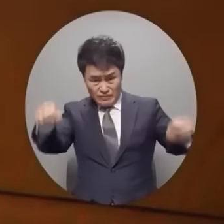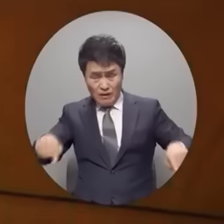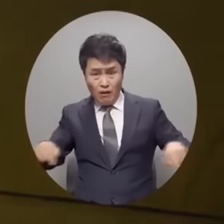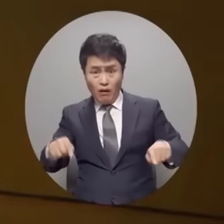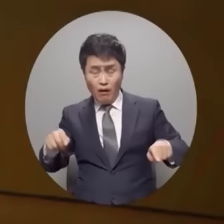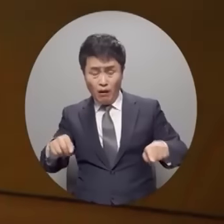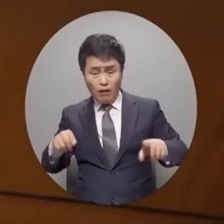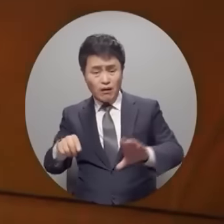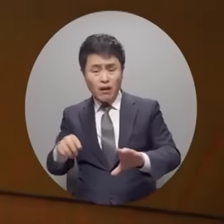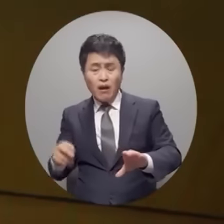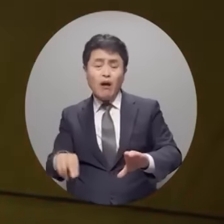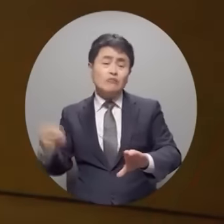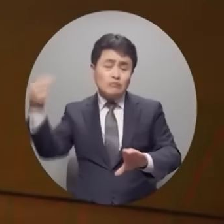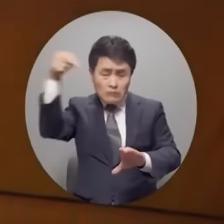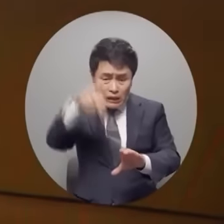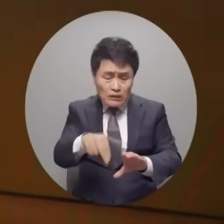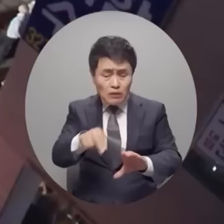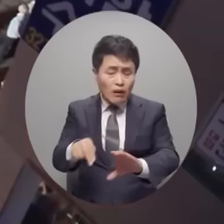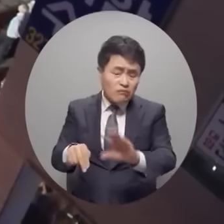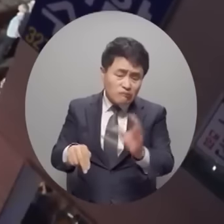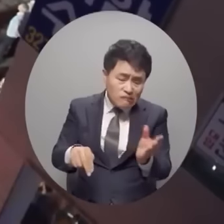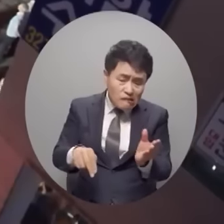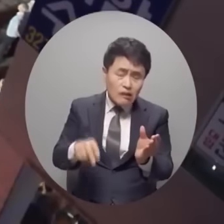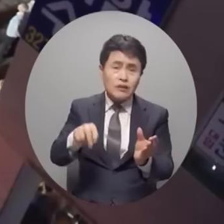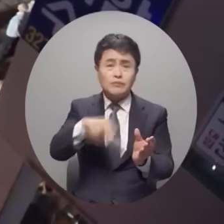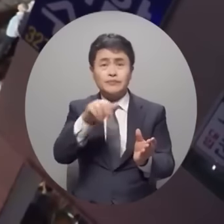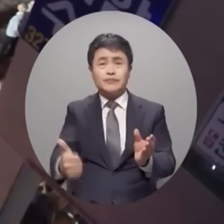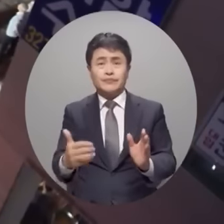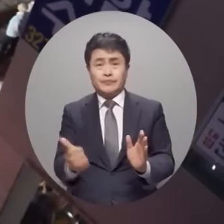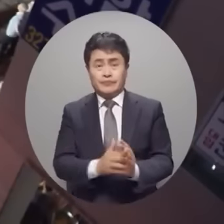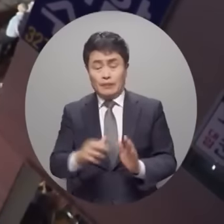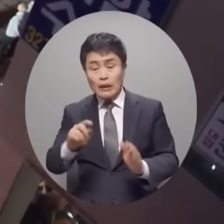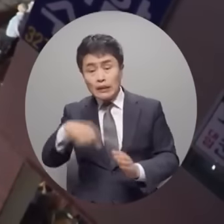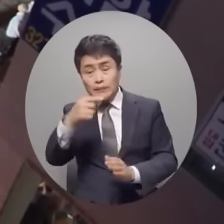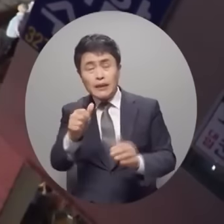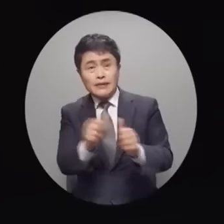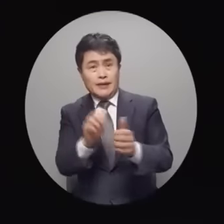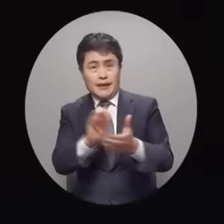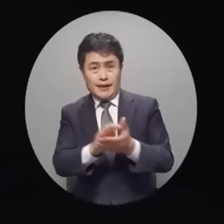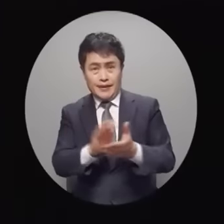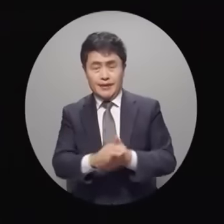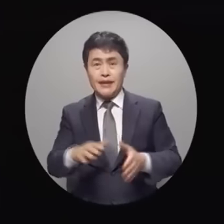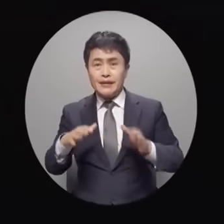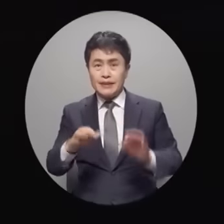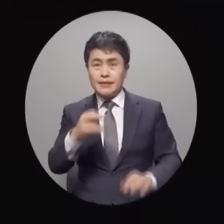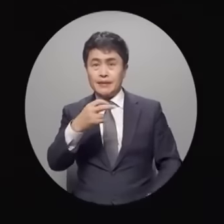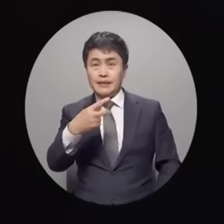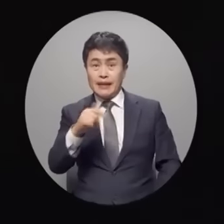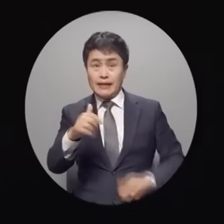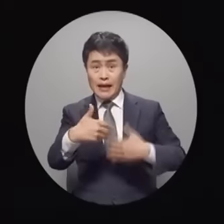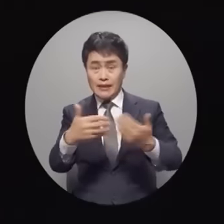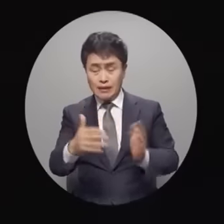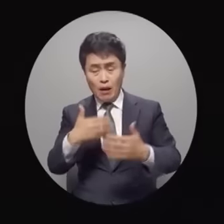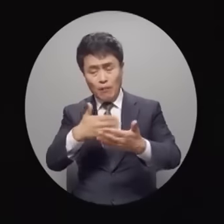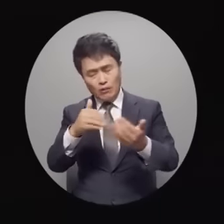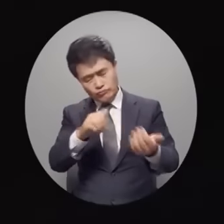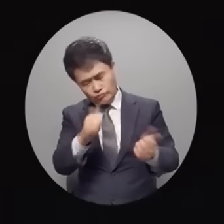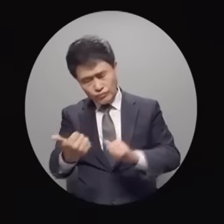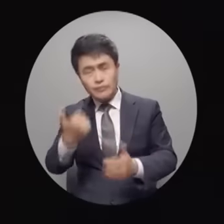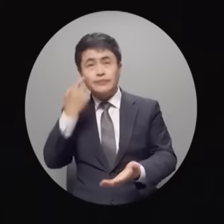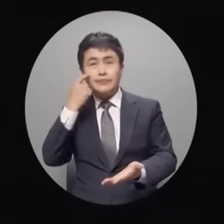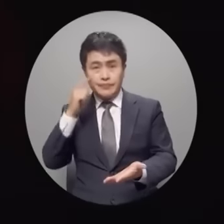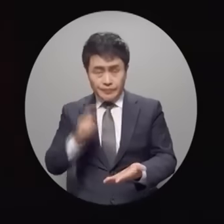바람에 숨졌습니다. 발화객실 맞은편 방에 남자친구와 있었던 김다나 씨 역시 방에서 숨진 채